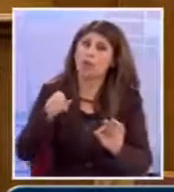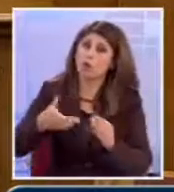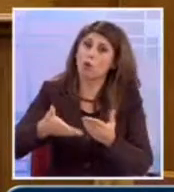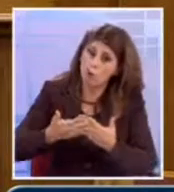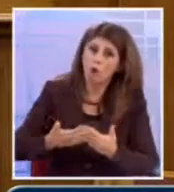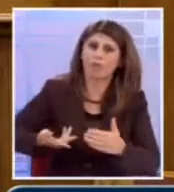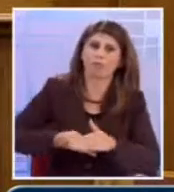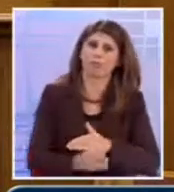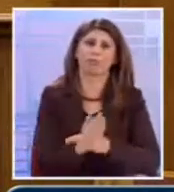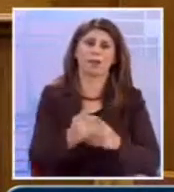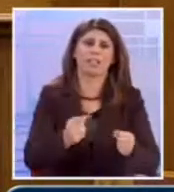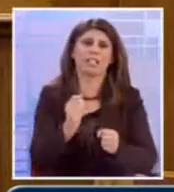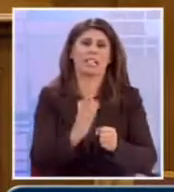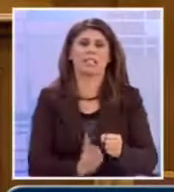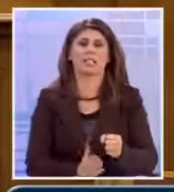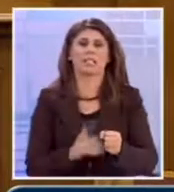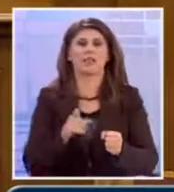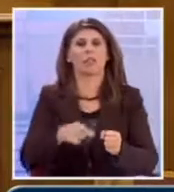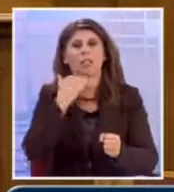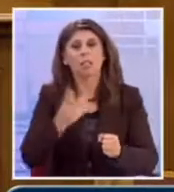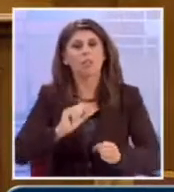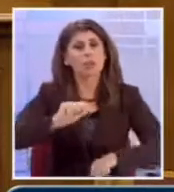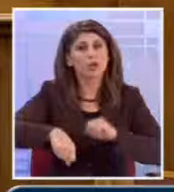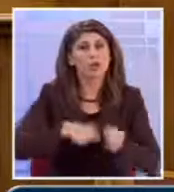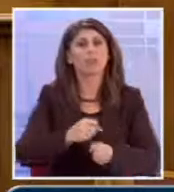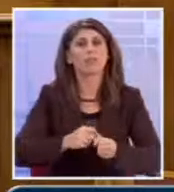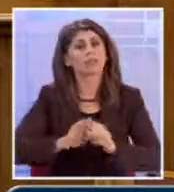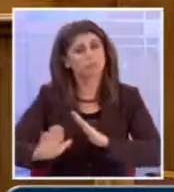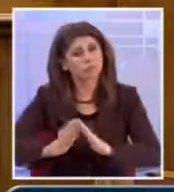ουσίας δεν προσπάθησε για την διευθέτησή του.